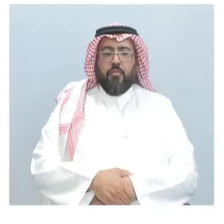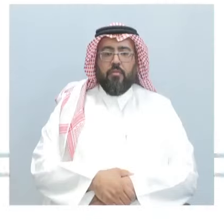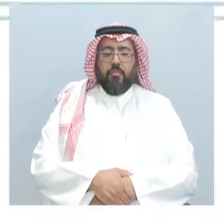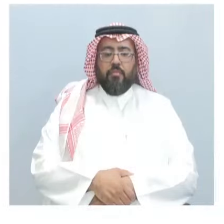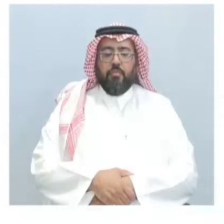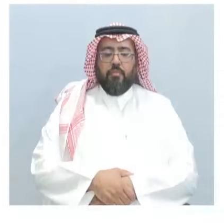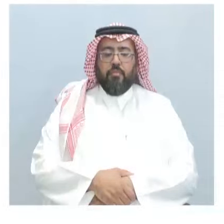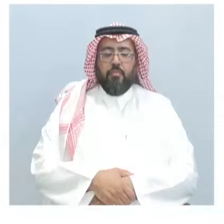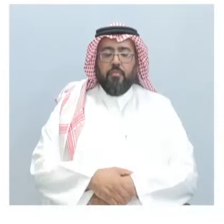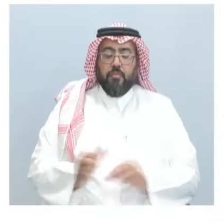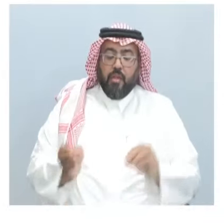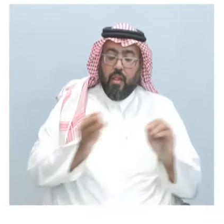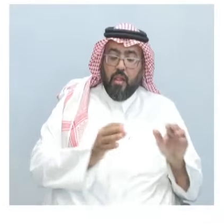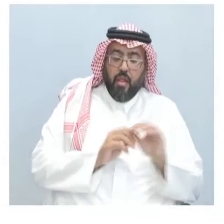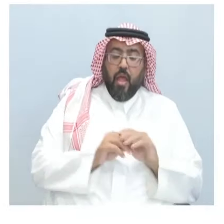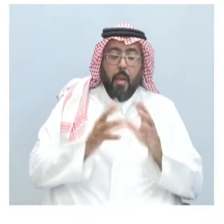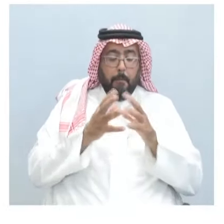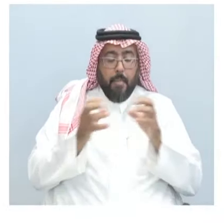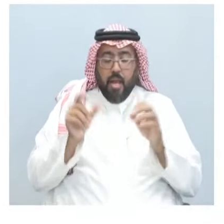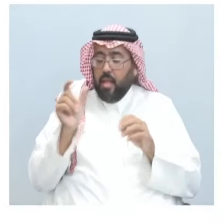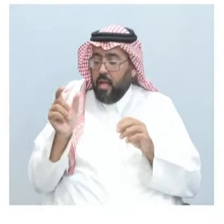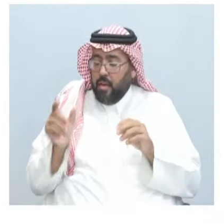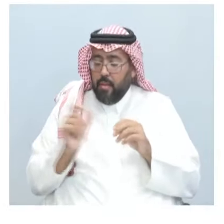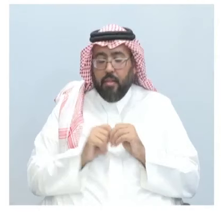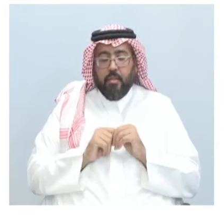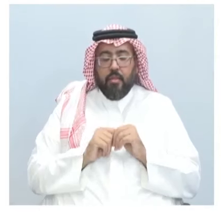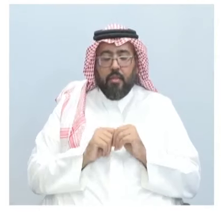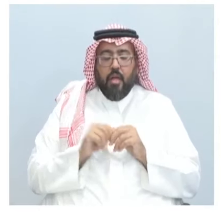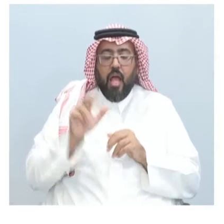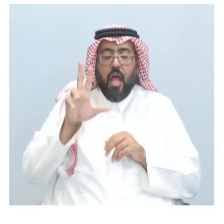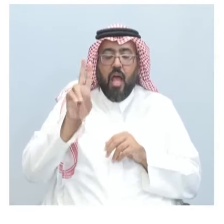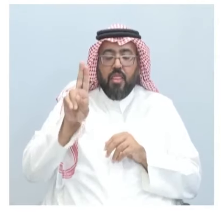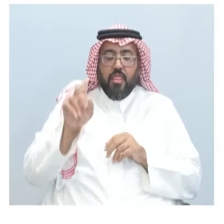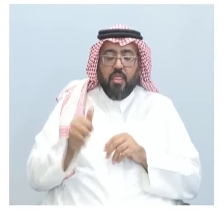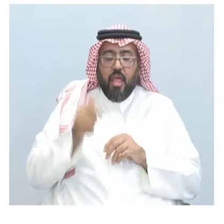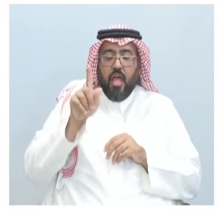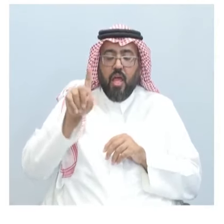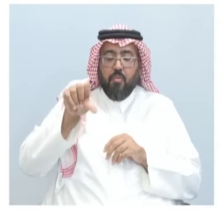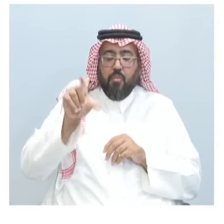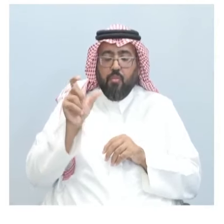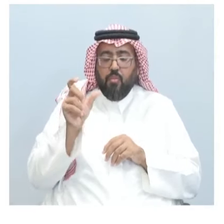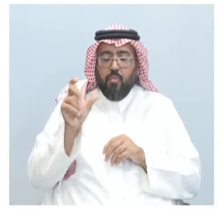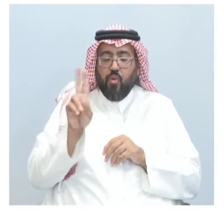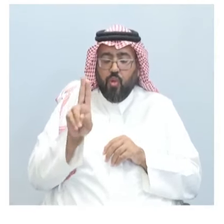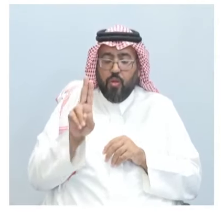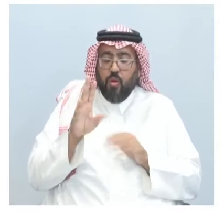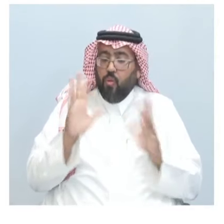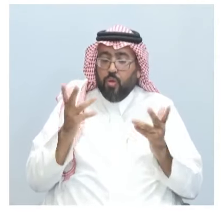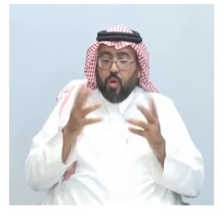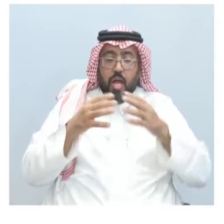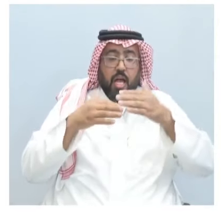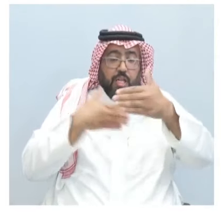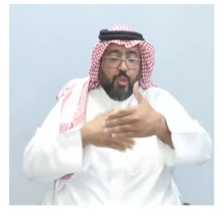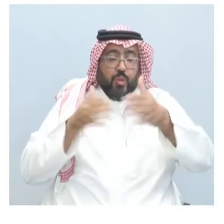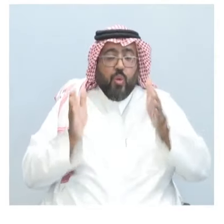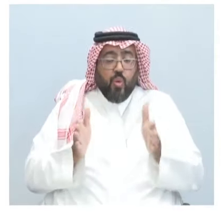هدى اذا ابنائي في معني الكلمات التابوت والصندوق طيب